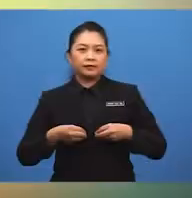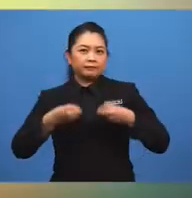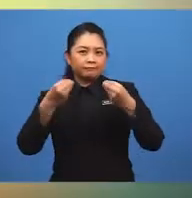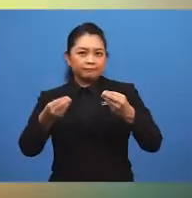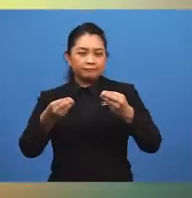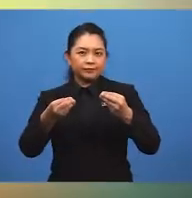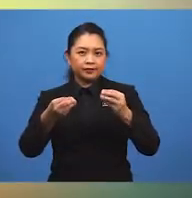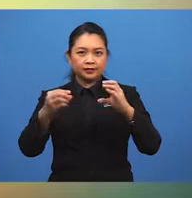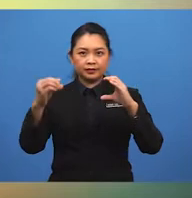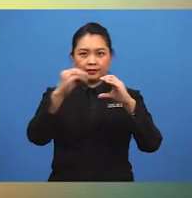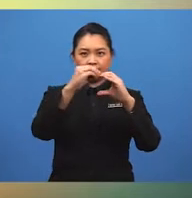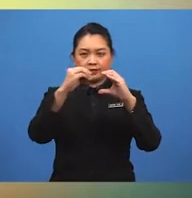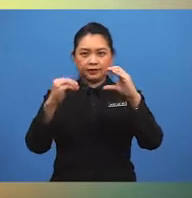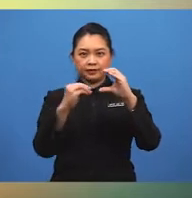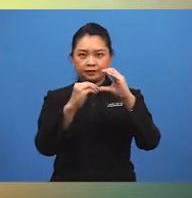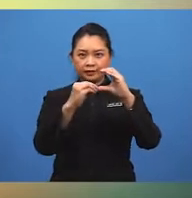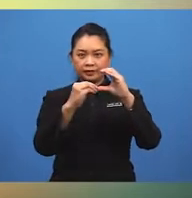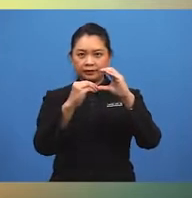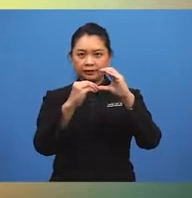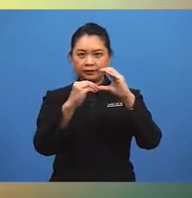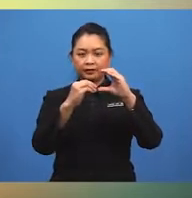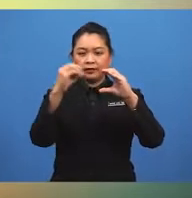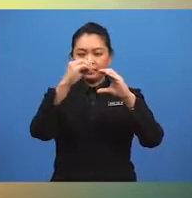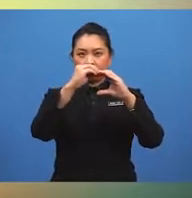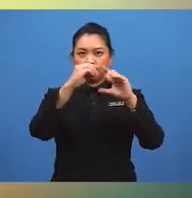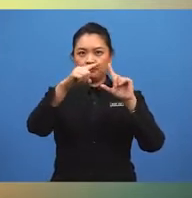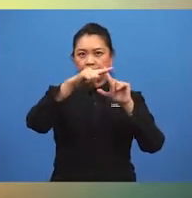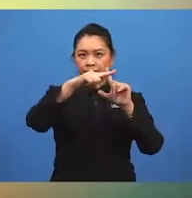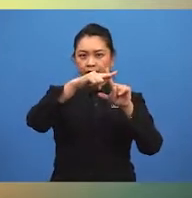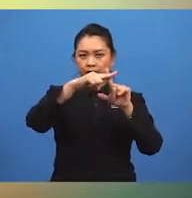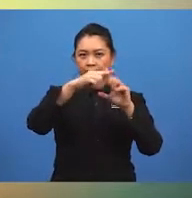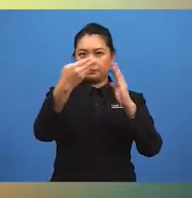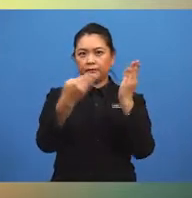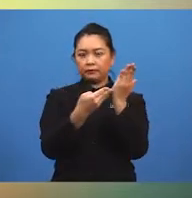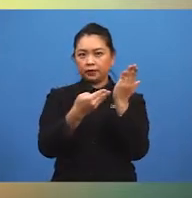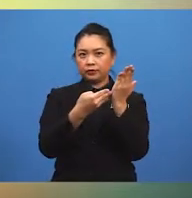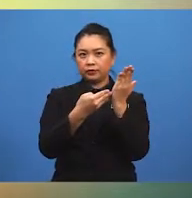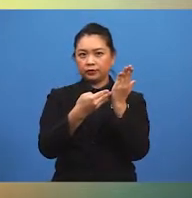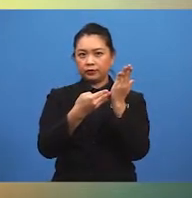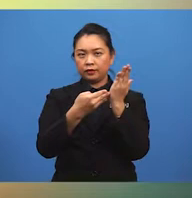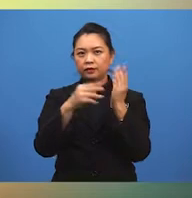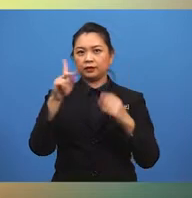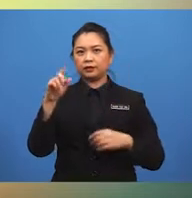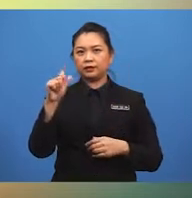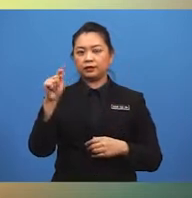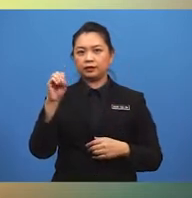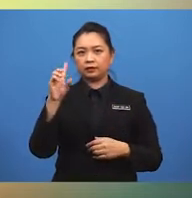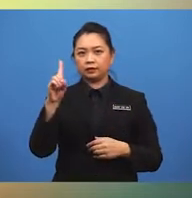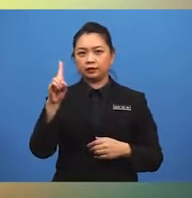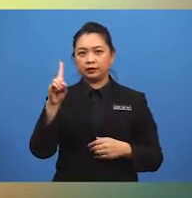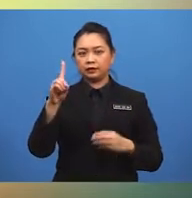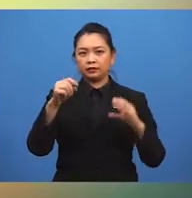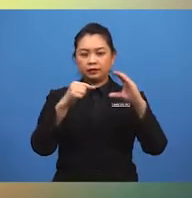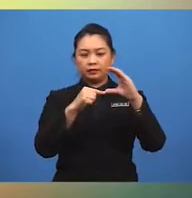Bagi penyambungan pincang sonsang pula, terminal positif bateri disambung kepada katod,